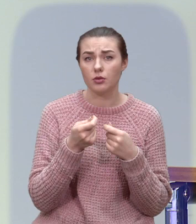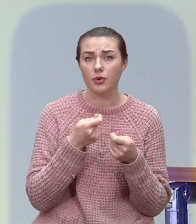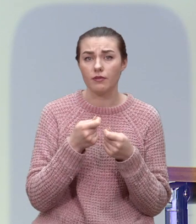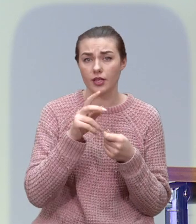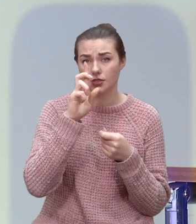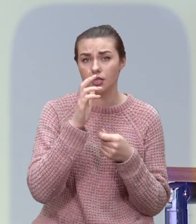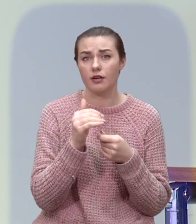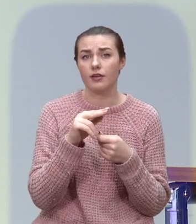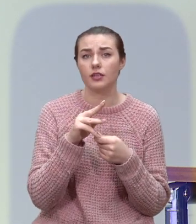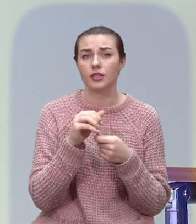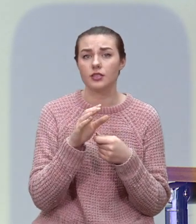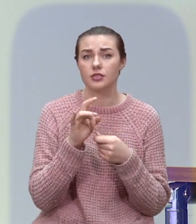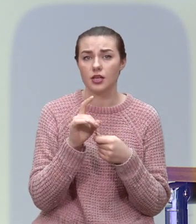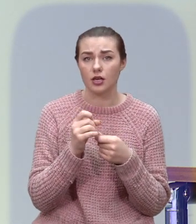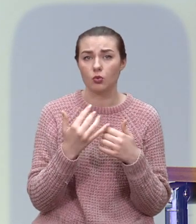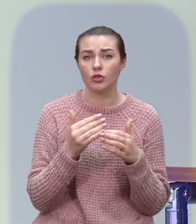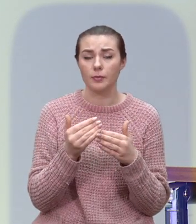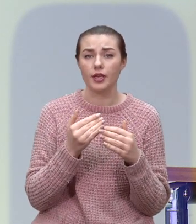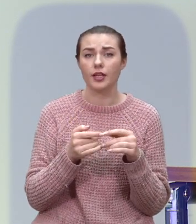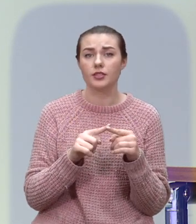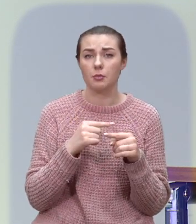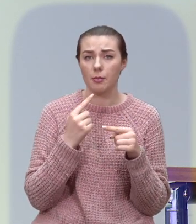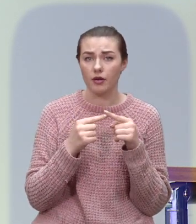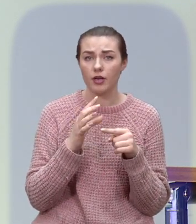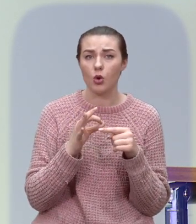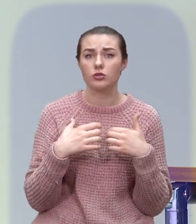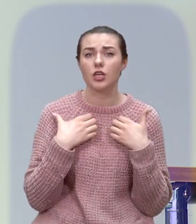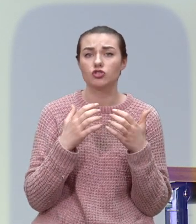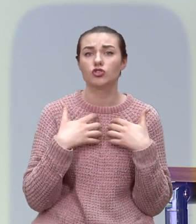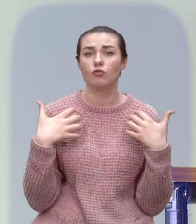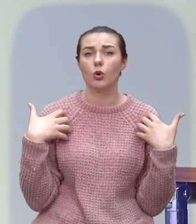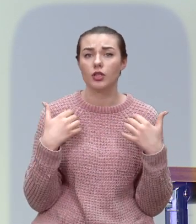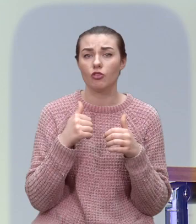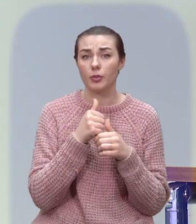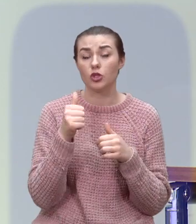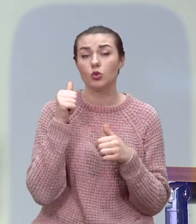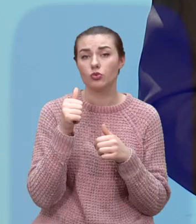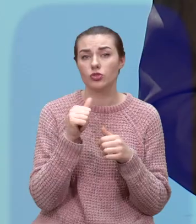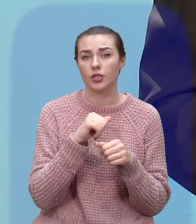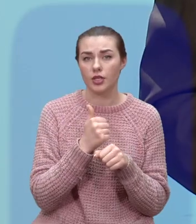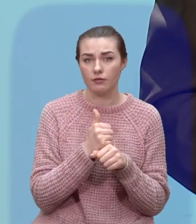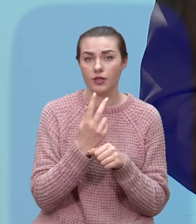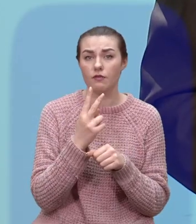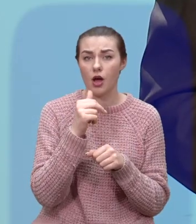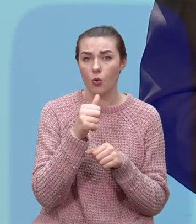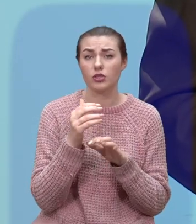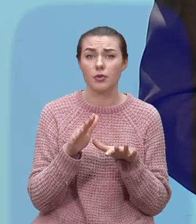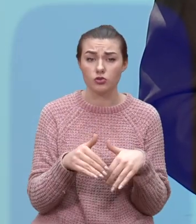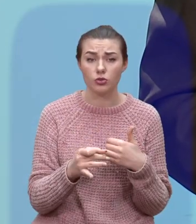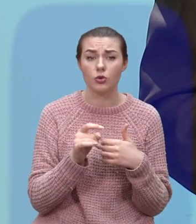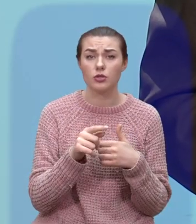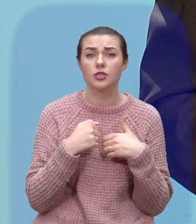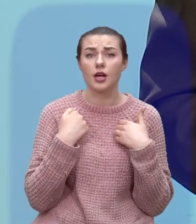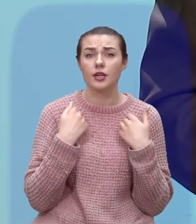правления царя валтасара уже перед этим мы поговорили о тех страшных животных предыдущей главе 2 года прошло 2 года прошло